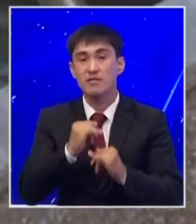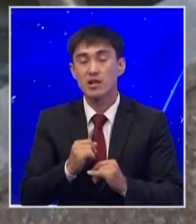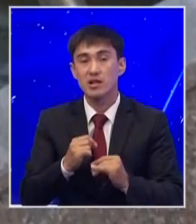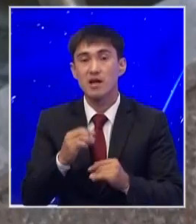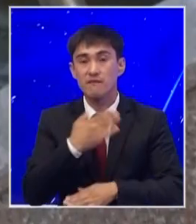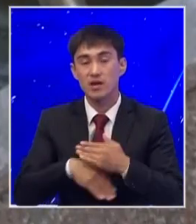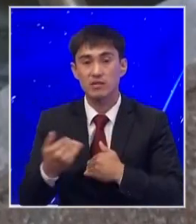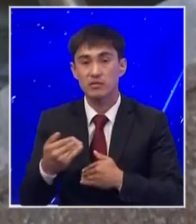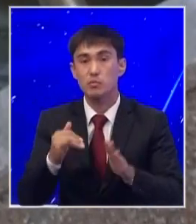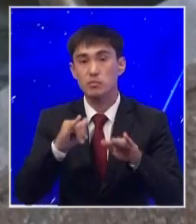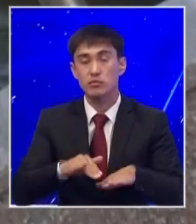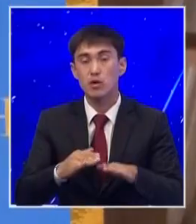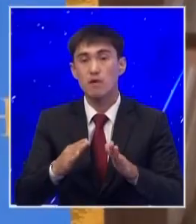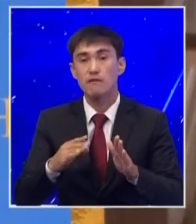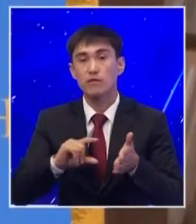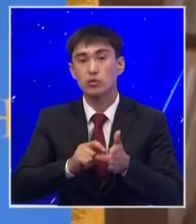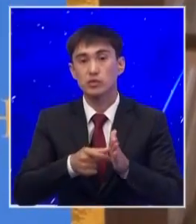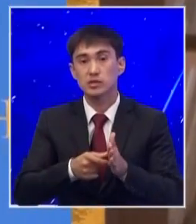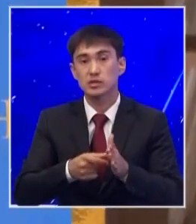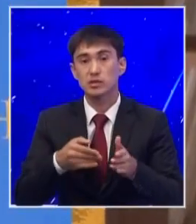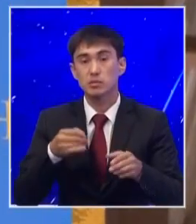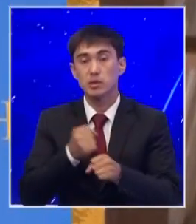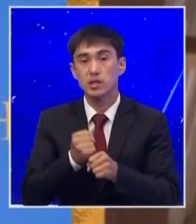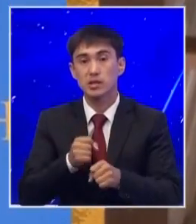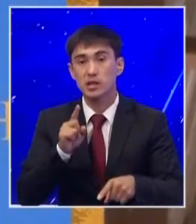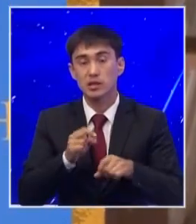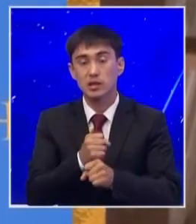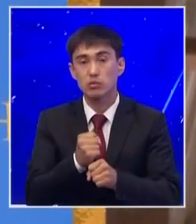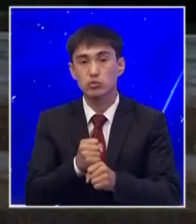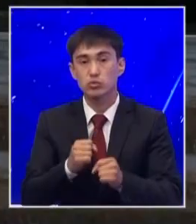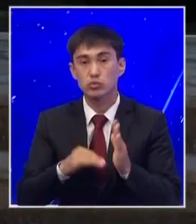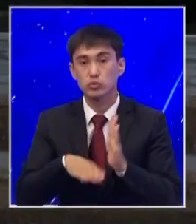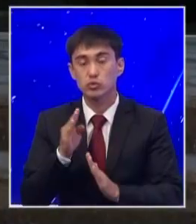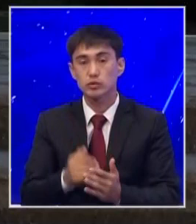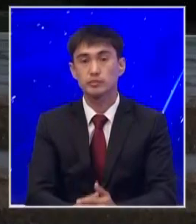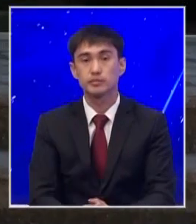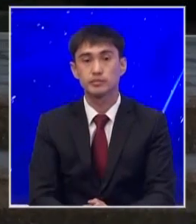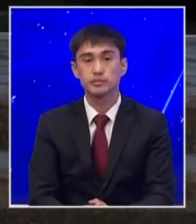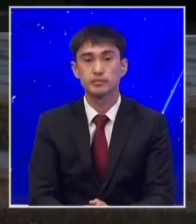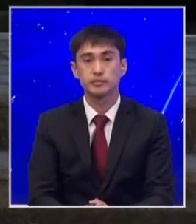для его расположения внутри здания еще предстоит проделать некоторую работу.